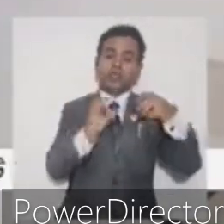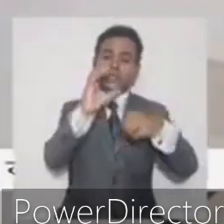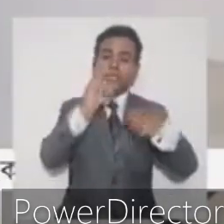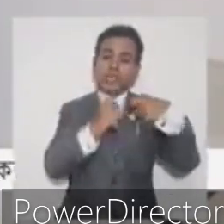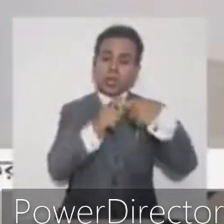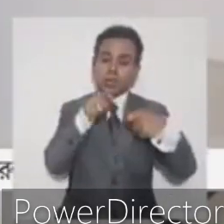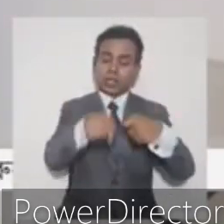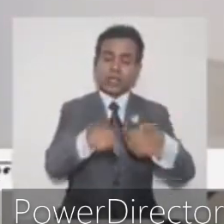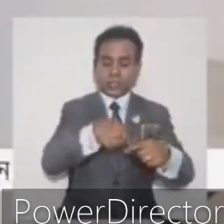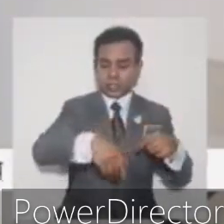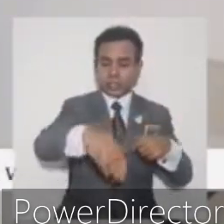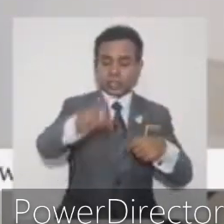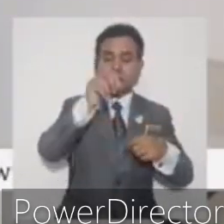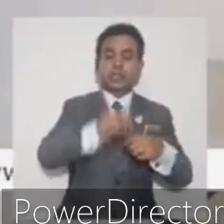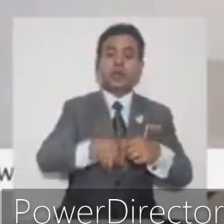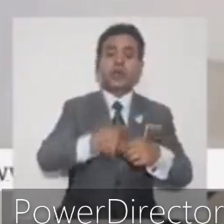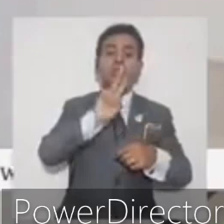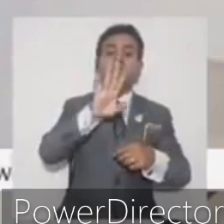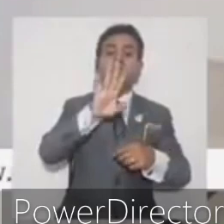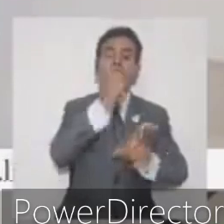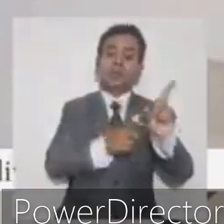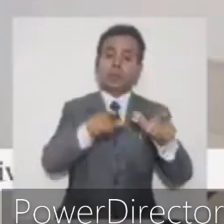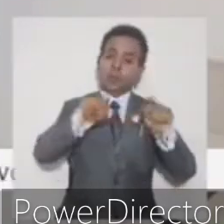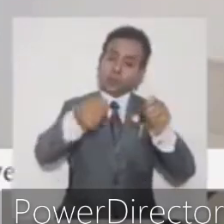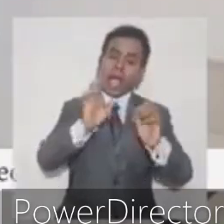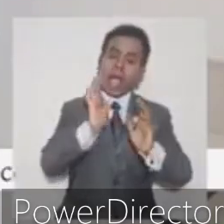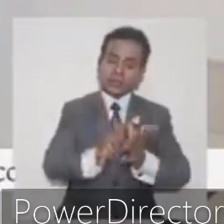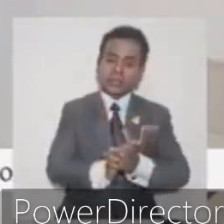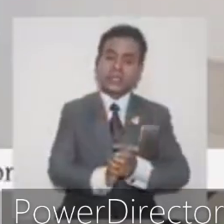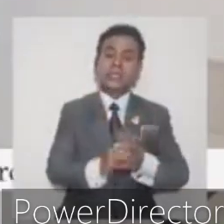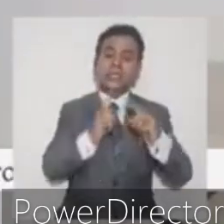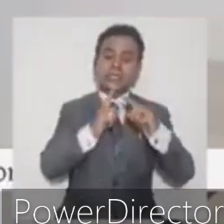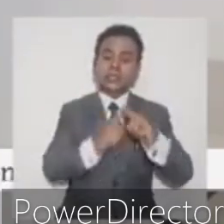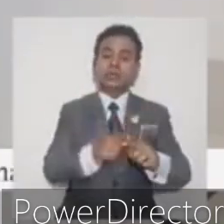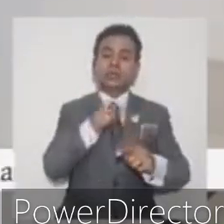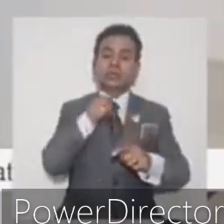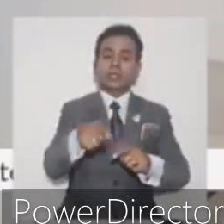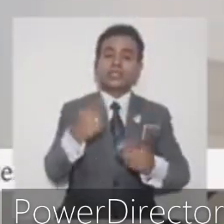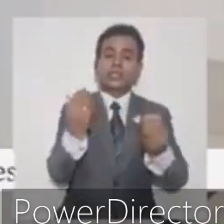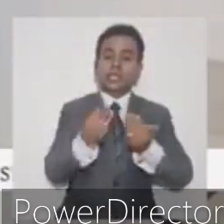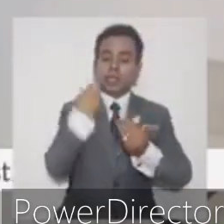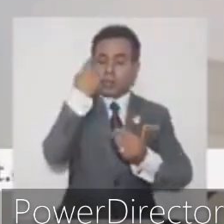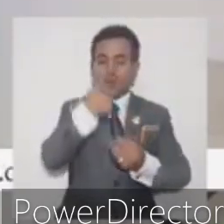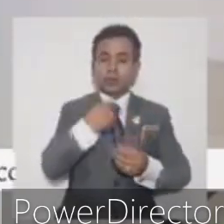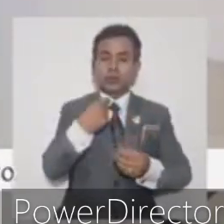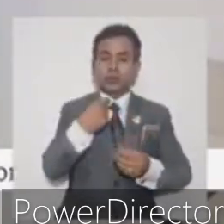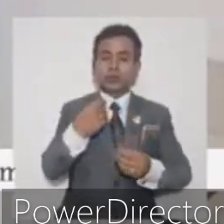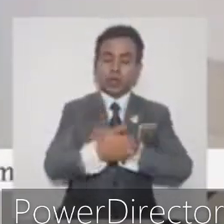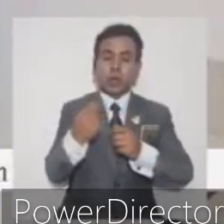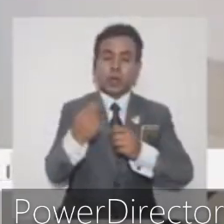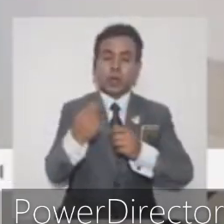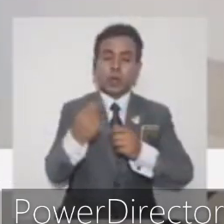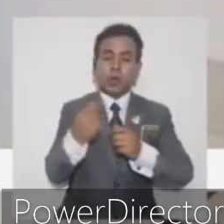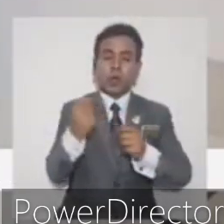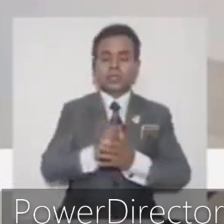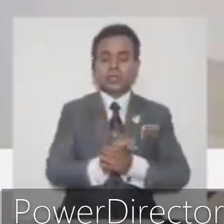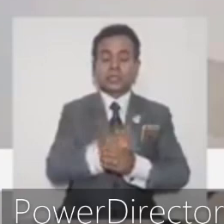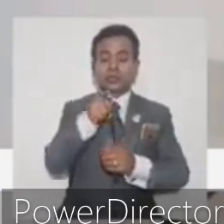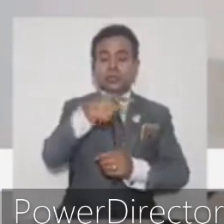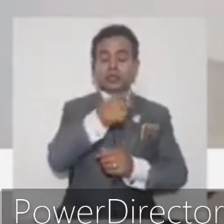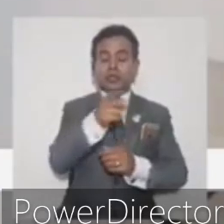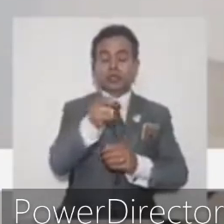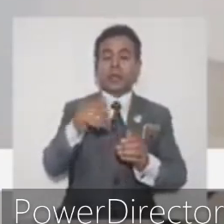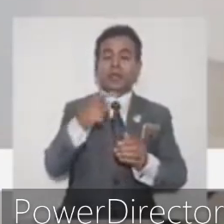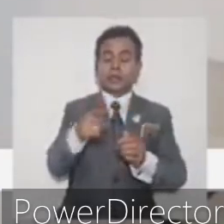যাই। ইতিমধ্যে প্রশাসনের অনেক ব্যক্তি, আর্মির, পুলিশ নেতৃবৃন্দ, মিডিয়া কর্মীরাও অনেকে